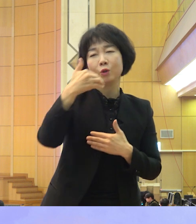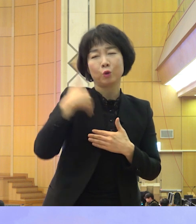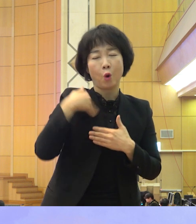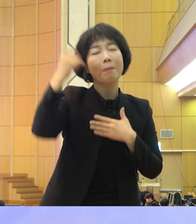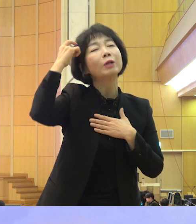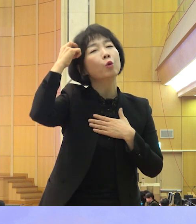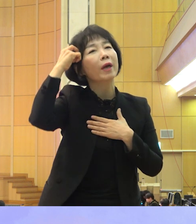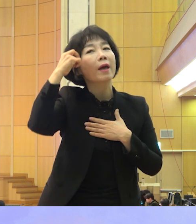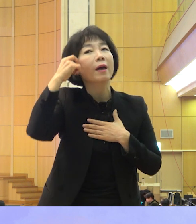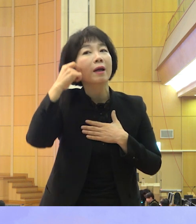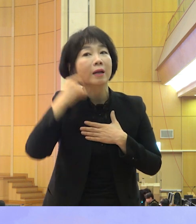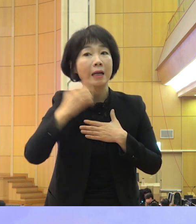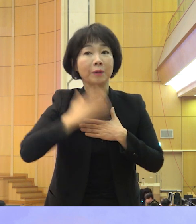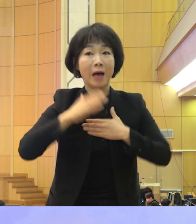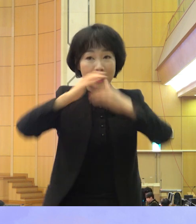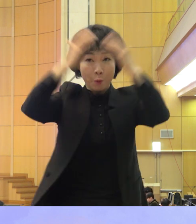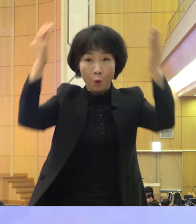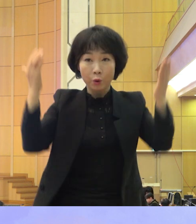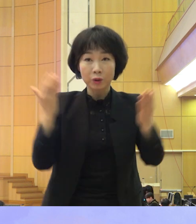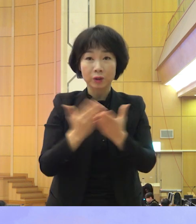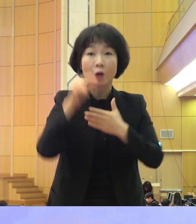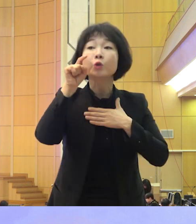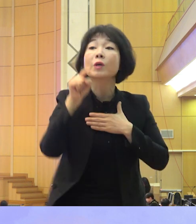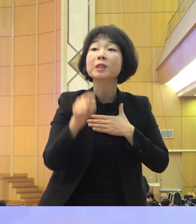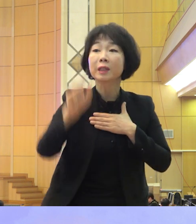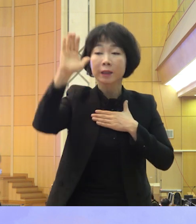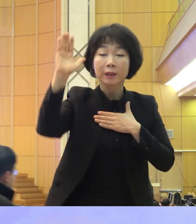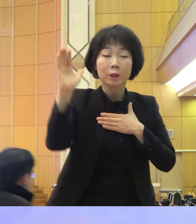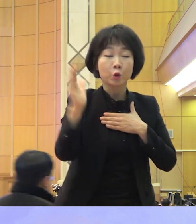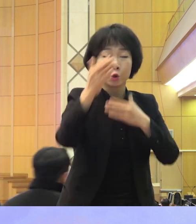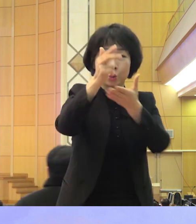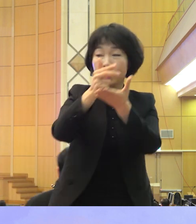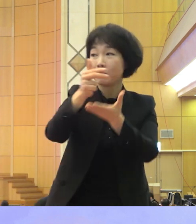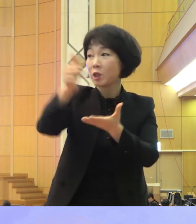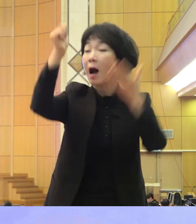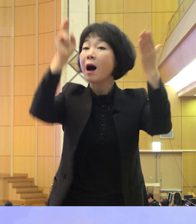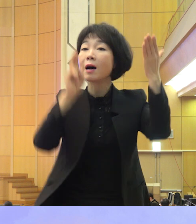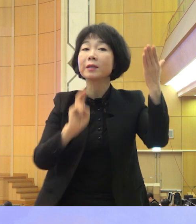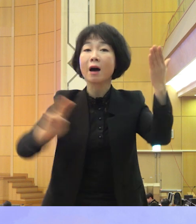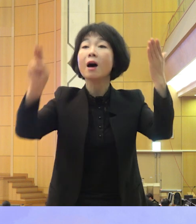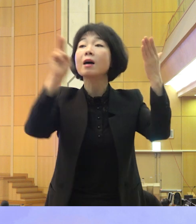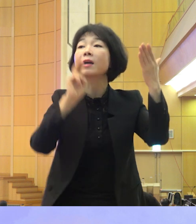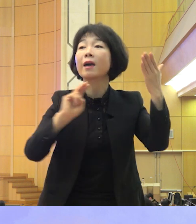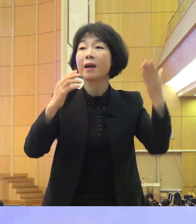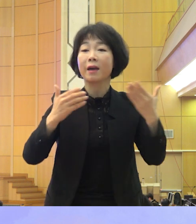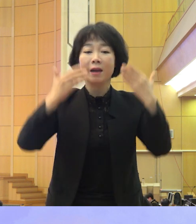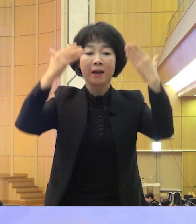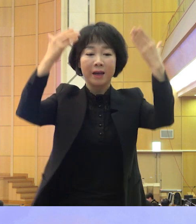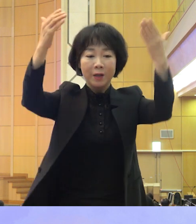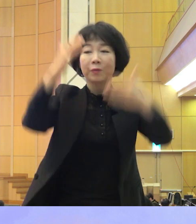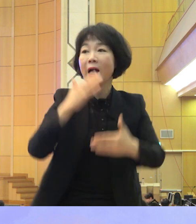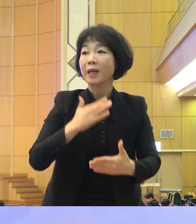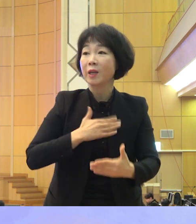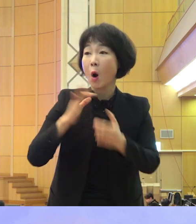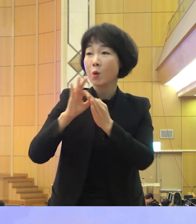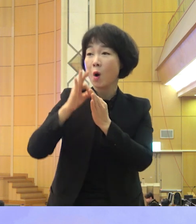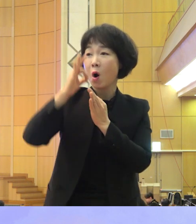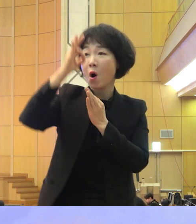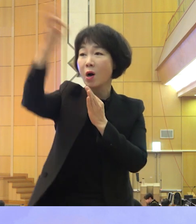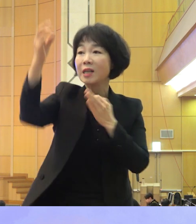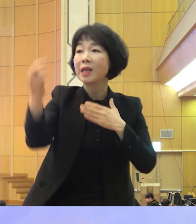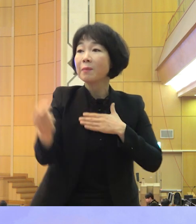나는 만족해. 나의 모든 것 대신 주님 찬양해.